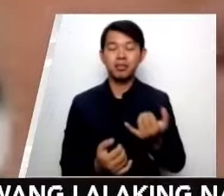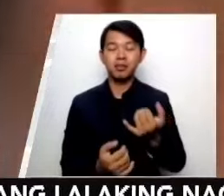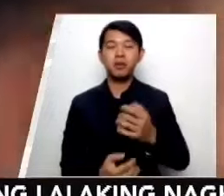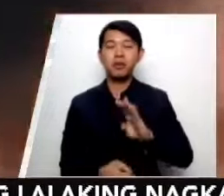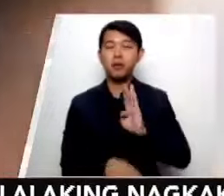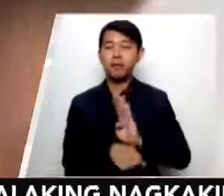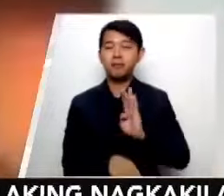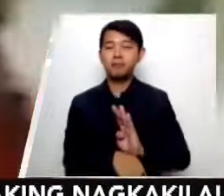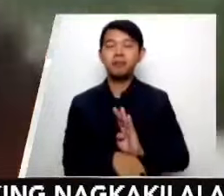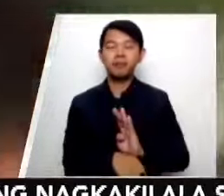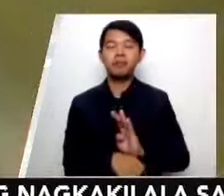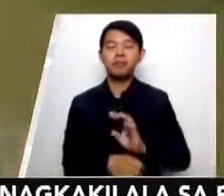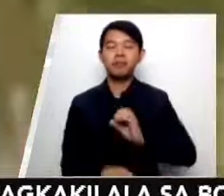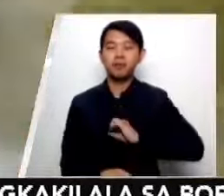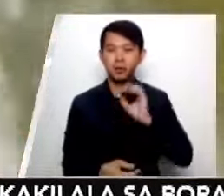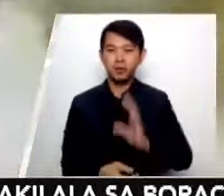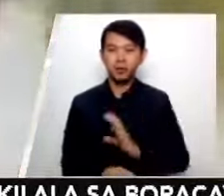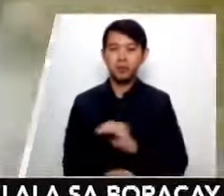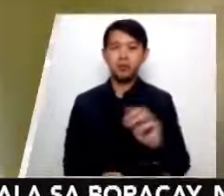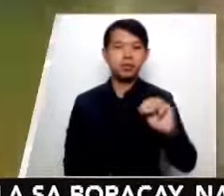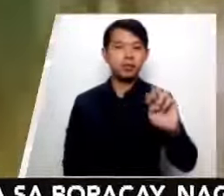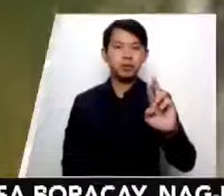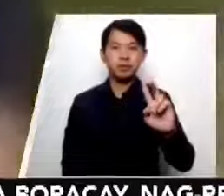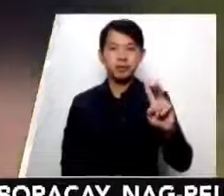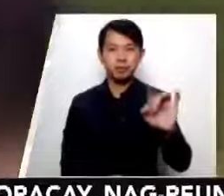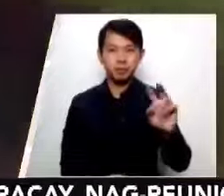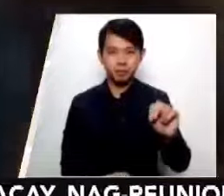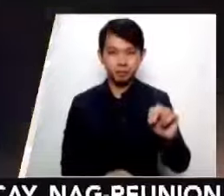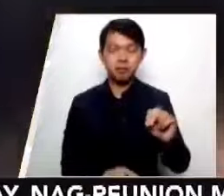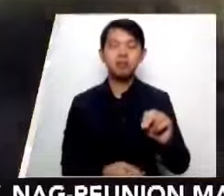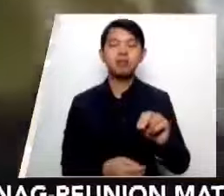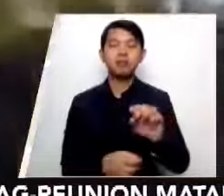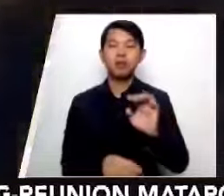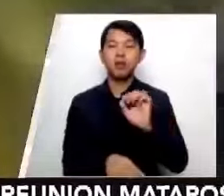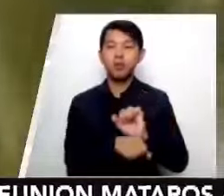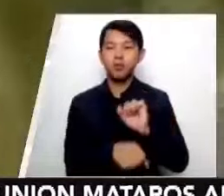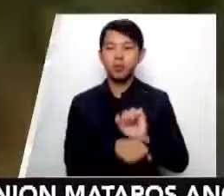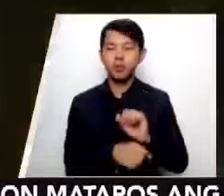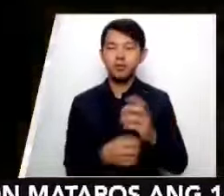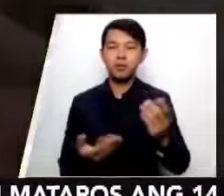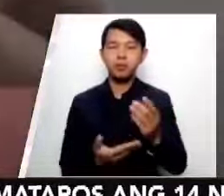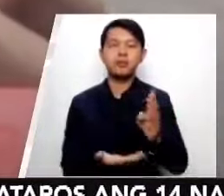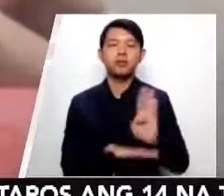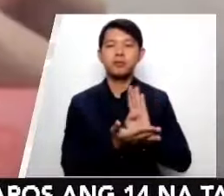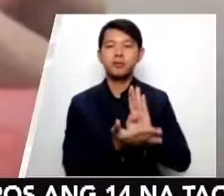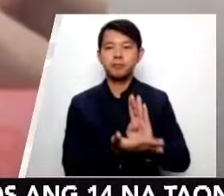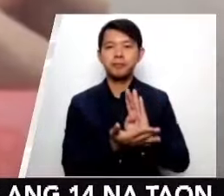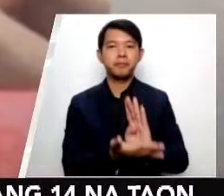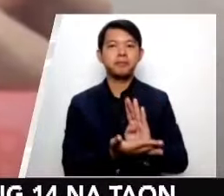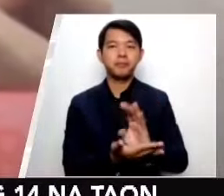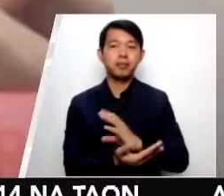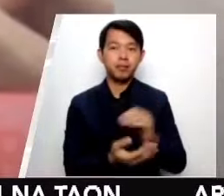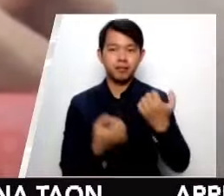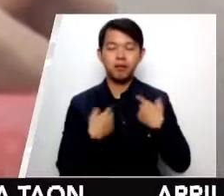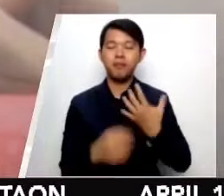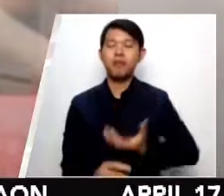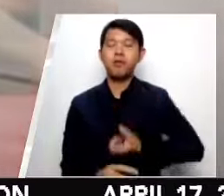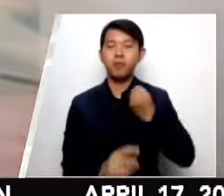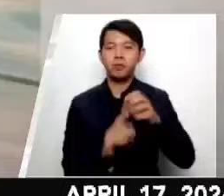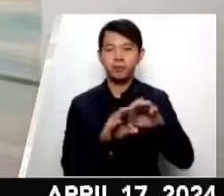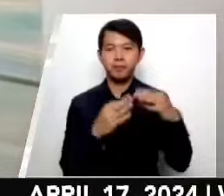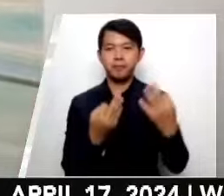Marvin sumasideline sa pagkakayak sa Boracay at may pamilya na. Ang minsang naudlot